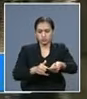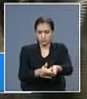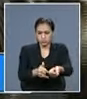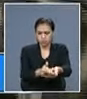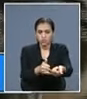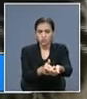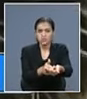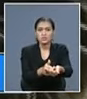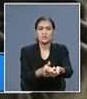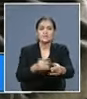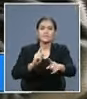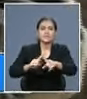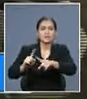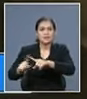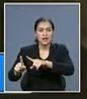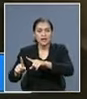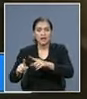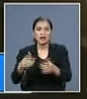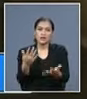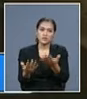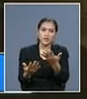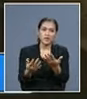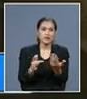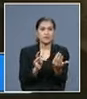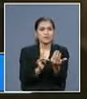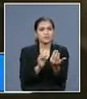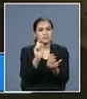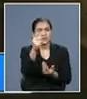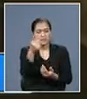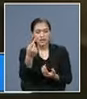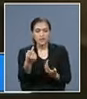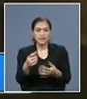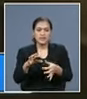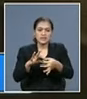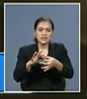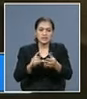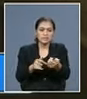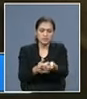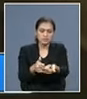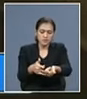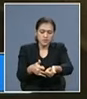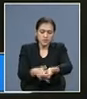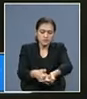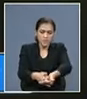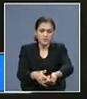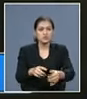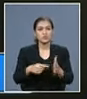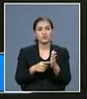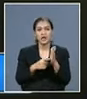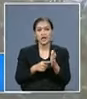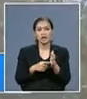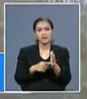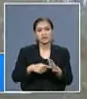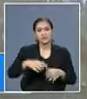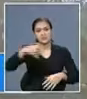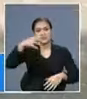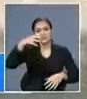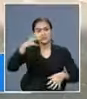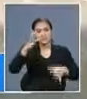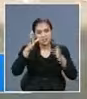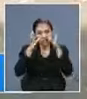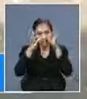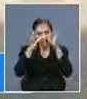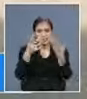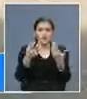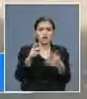โคลนนิ่งการย้ายฝากตัวอ่อนการปฏิสนธิภายนอกร่างกายโดยเฉพาะสัตว์ป่าหายากใกล้สุนพันธุ์อย่างเช่นเสือไลเมฆนกเเรียนพันธา